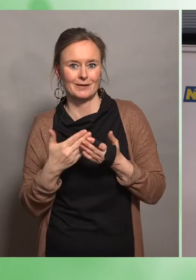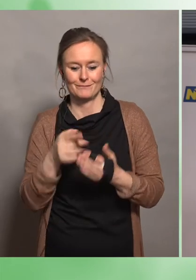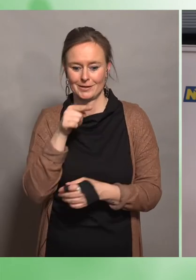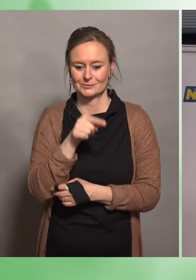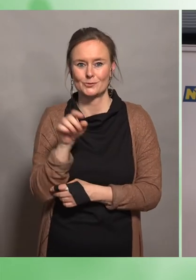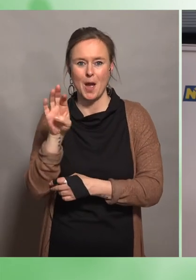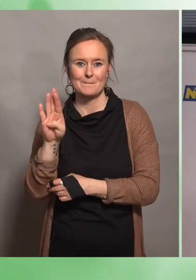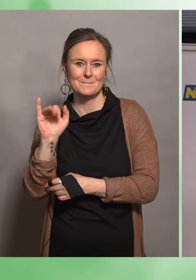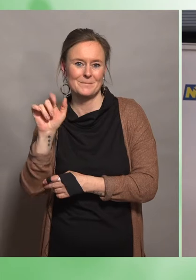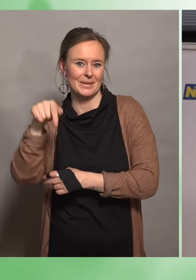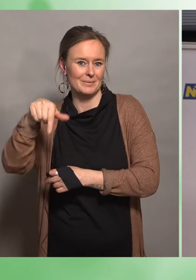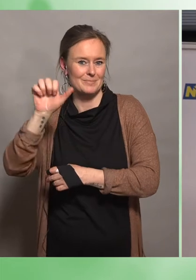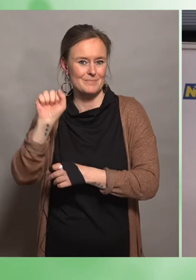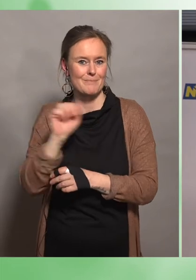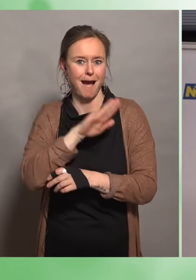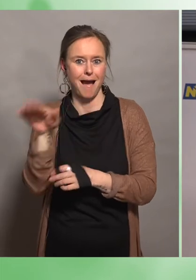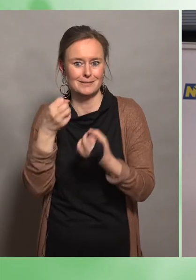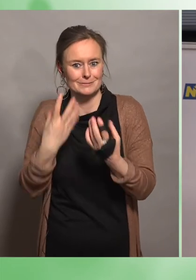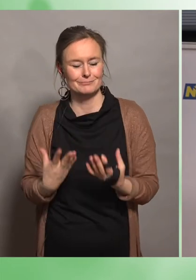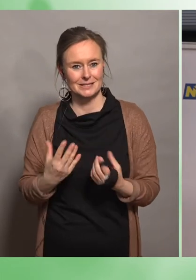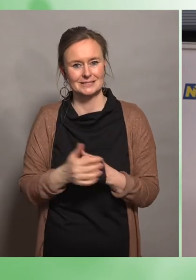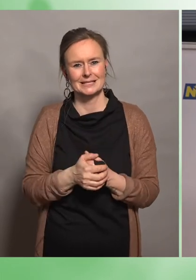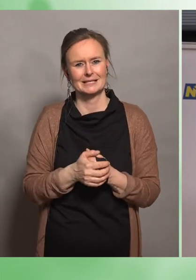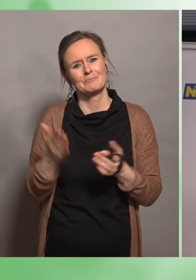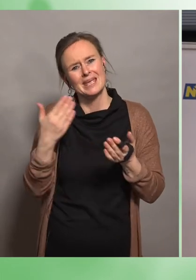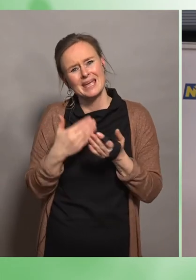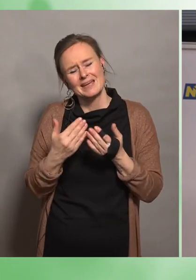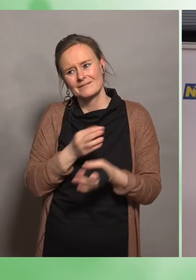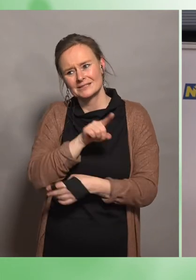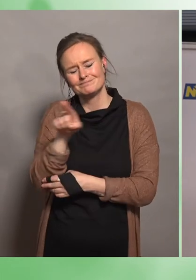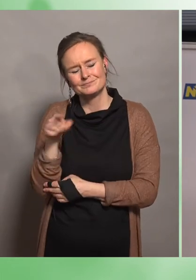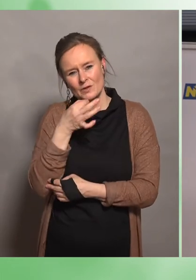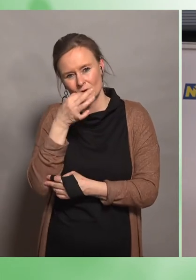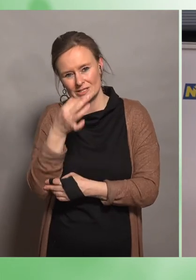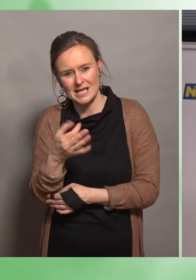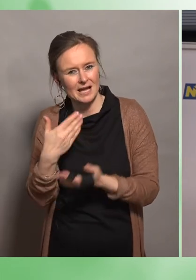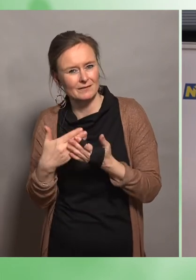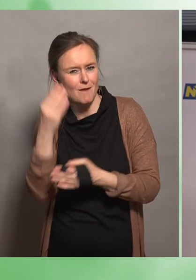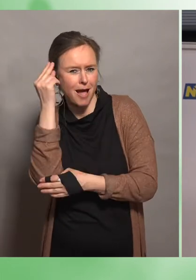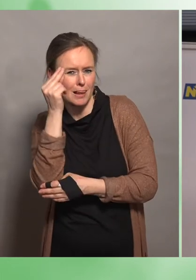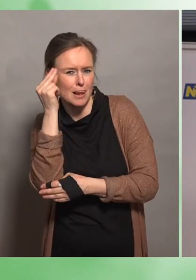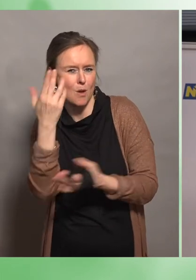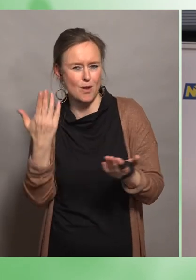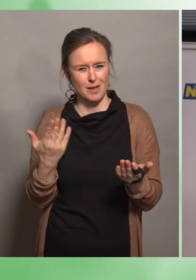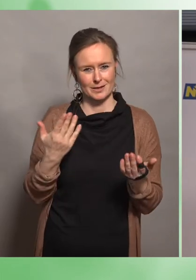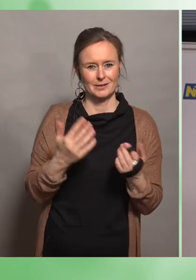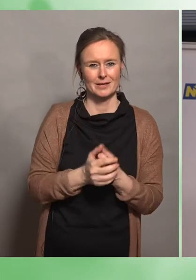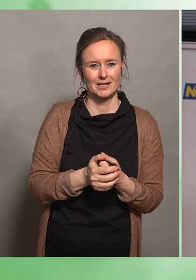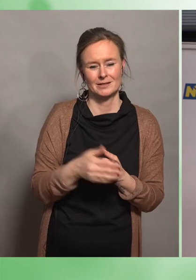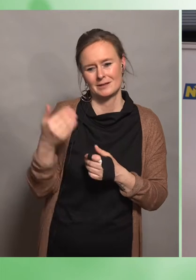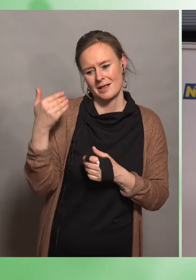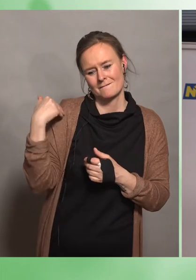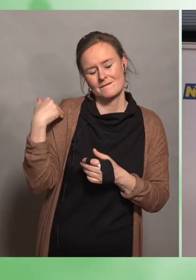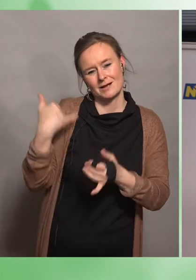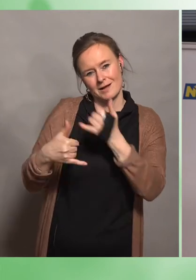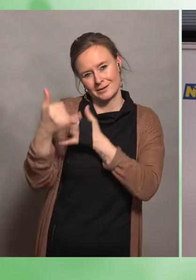Dank dafür. Was würden Sie noch sagen, was waren denn so die Learnings aus diesen vergangenen Jahren, aus allem, was Sie da bis jetzt eben schon ins Leben gerufen haben?